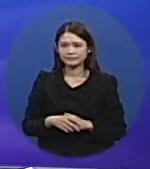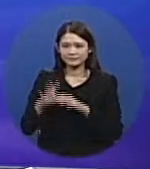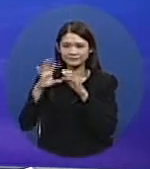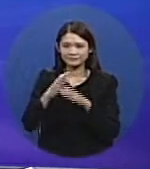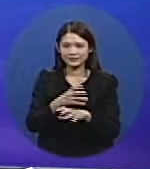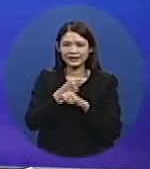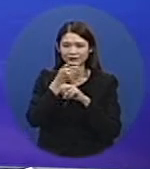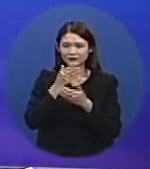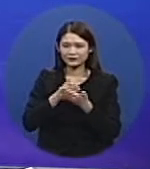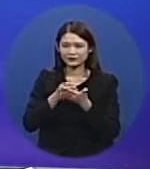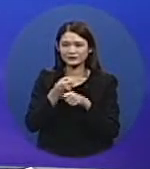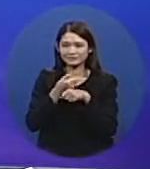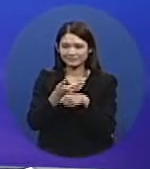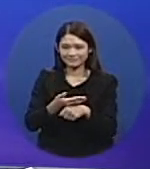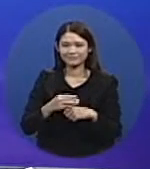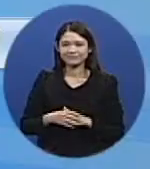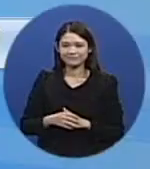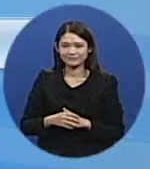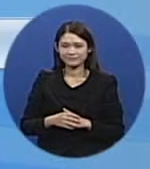이어서 간추린 뉴스를 전해드립니다.